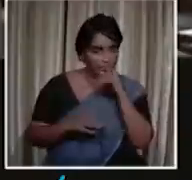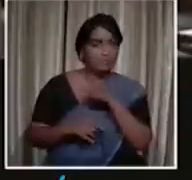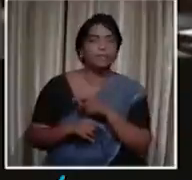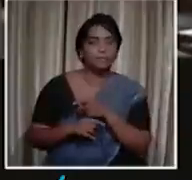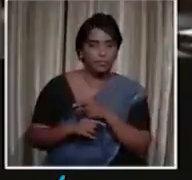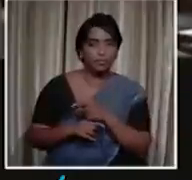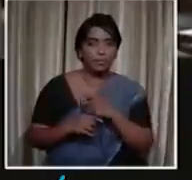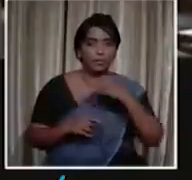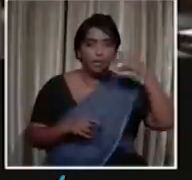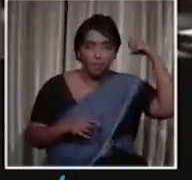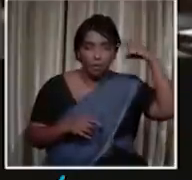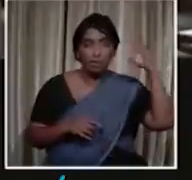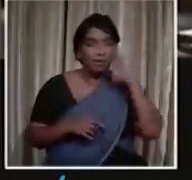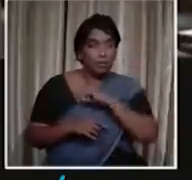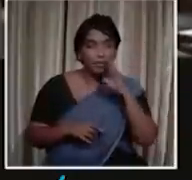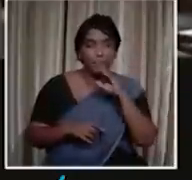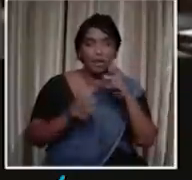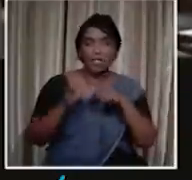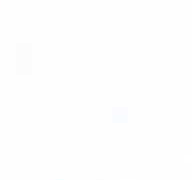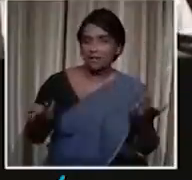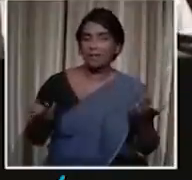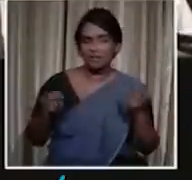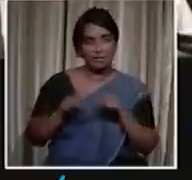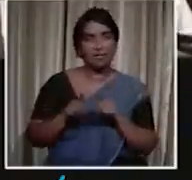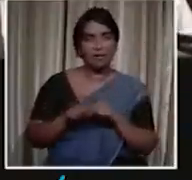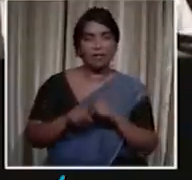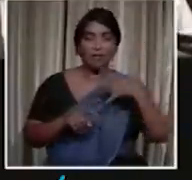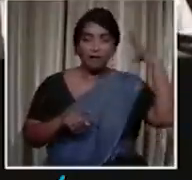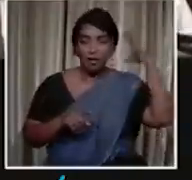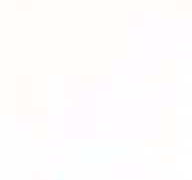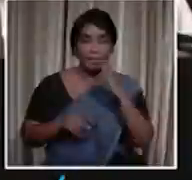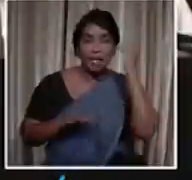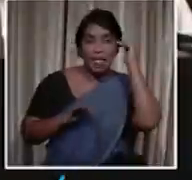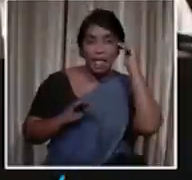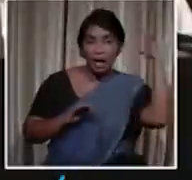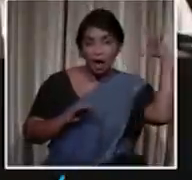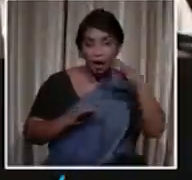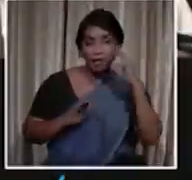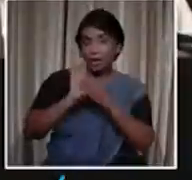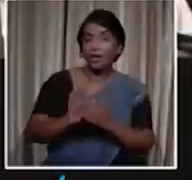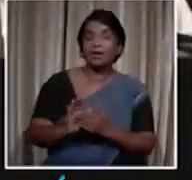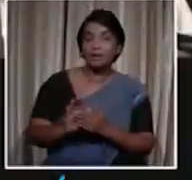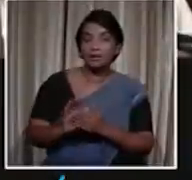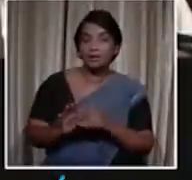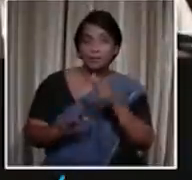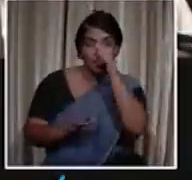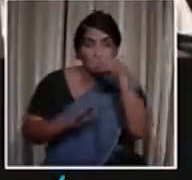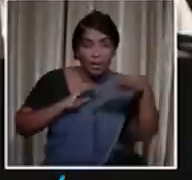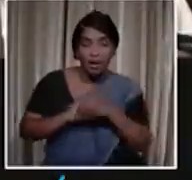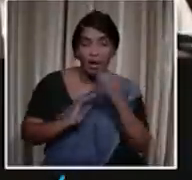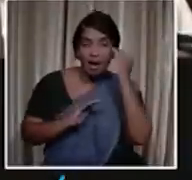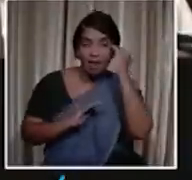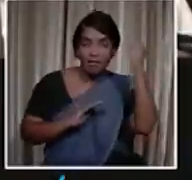ගණනේ පුනර්ජනනීය කියන වචනවත් මේ පනතේ කොතනවත් නැහැ. පුනර්ජනනීය නංගි පෙන්නලා දූෂිකා අක්කව ජනතාවගේ කර